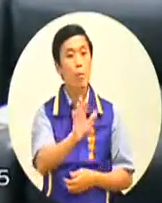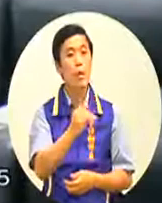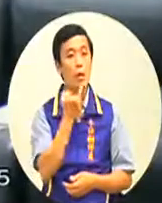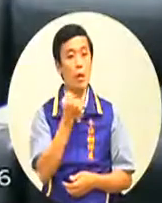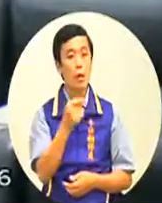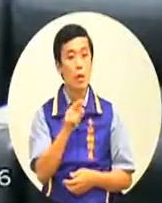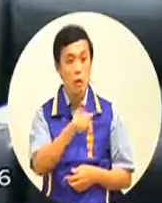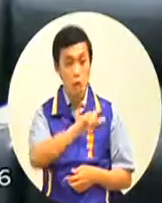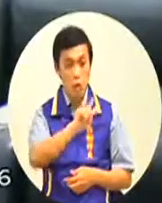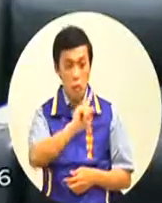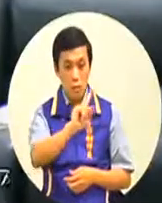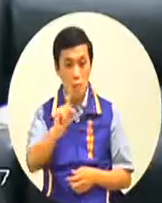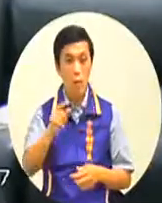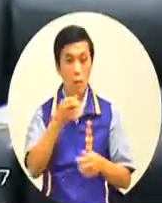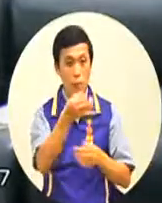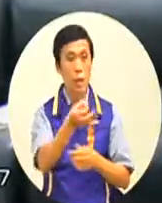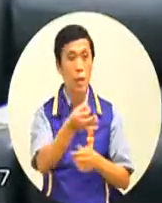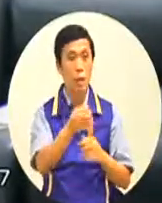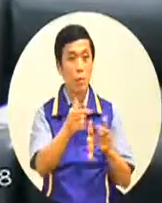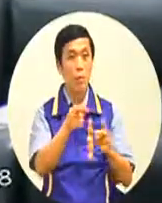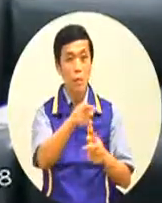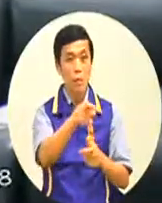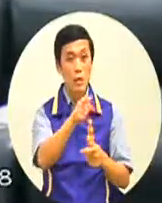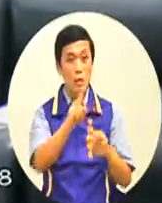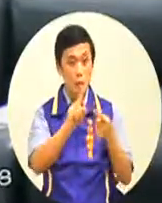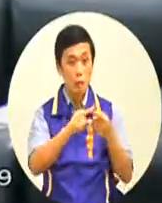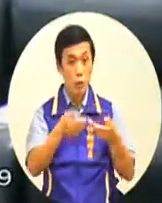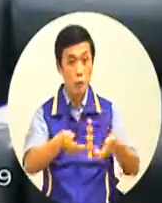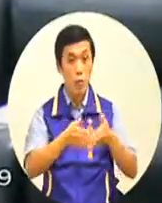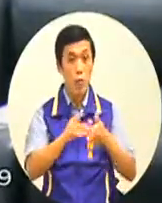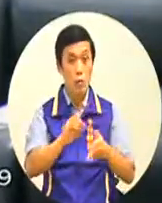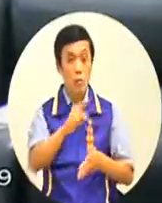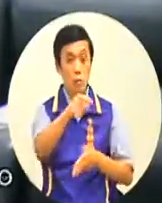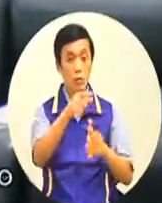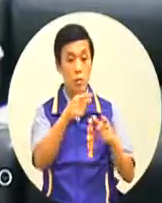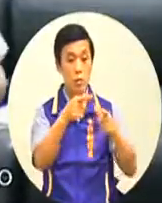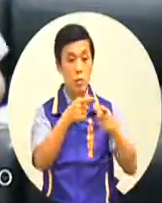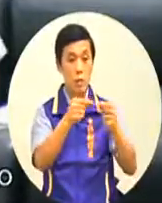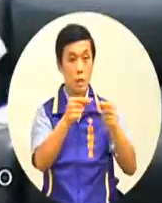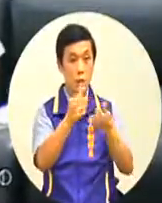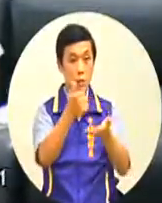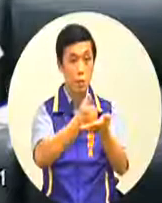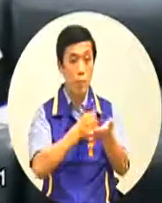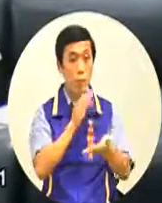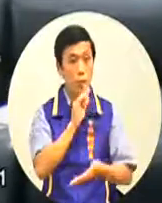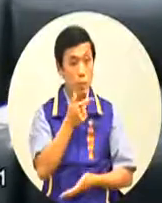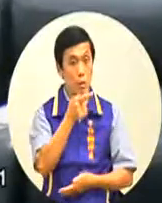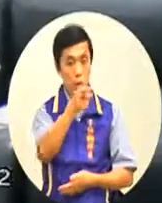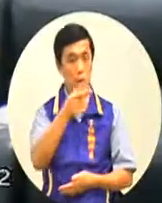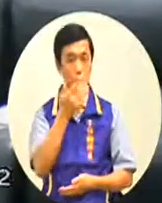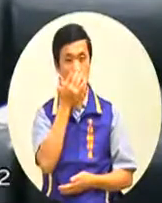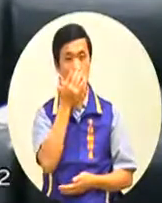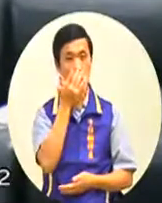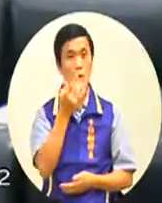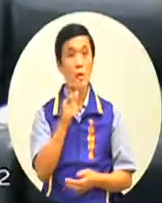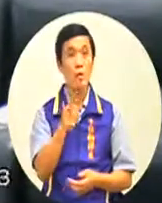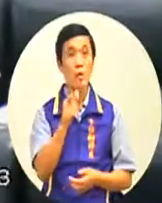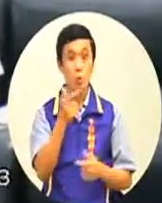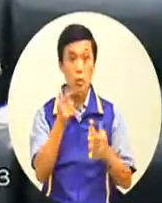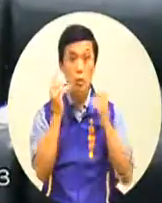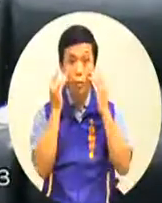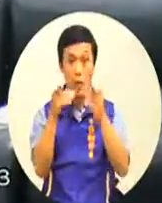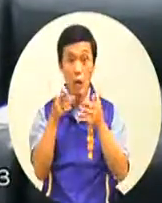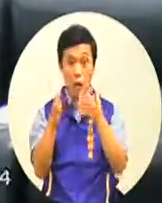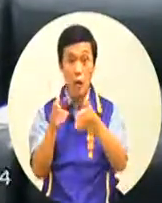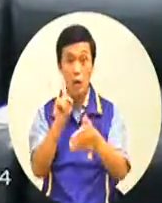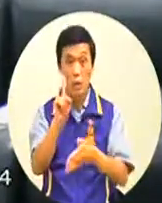你买不买，你根本不知道那是不是日本食品、啊、包括我还要讲大豆抹茶这些，我都不知道，不是单蔬菜而已啦，